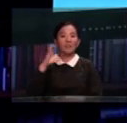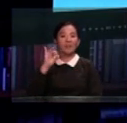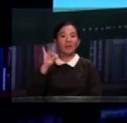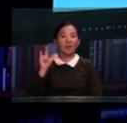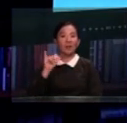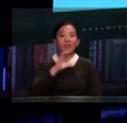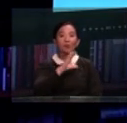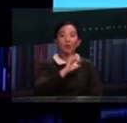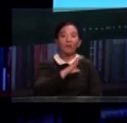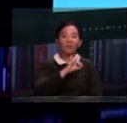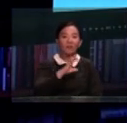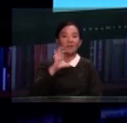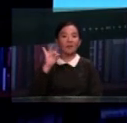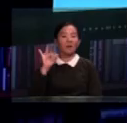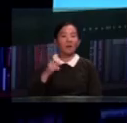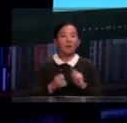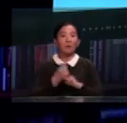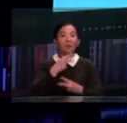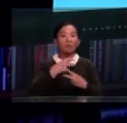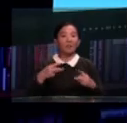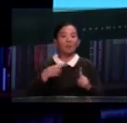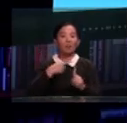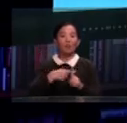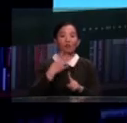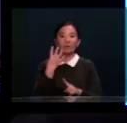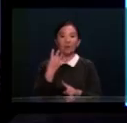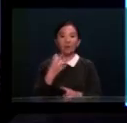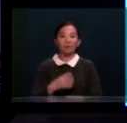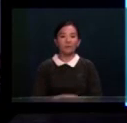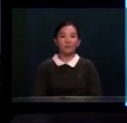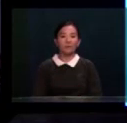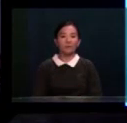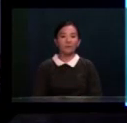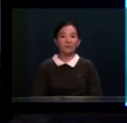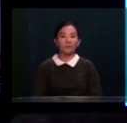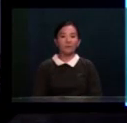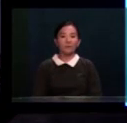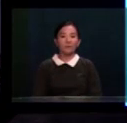сульфите у серы степень окисления равняется плюс 4.